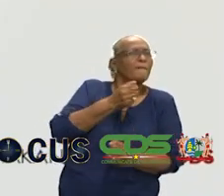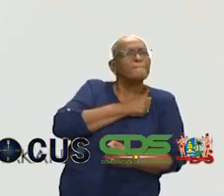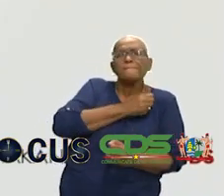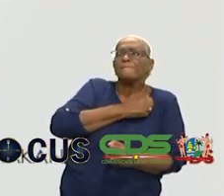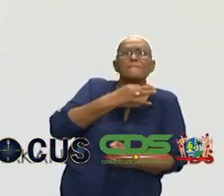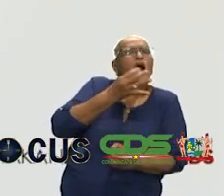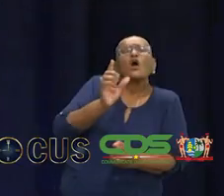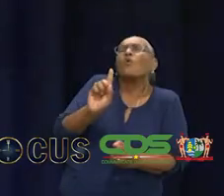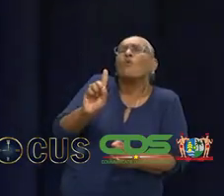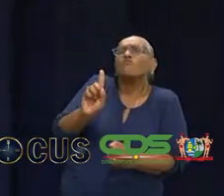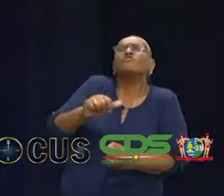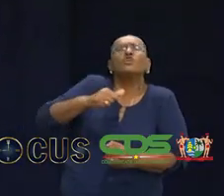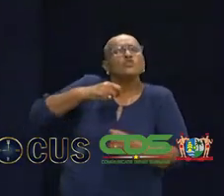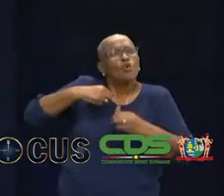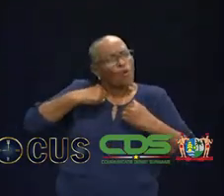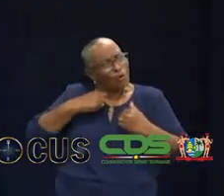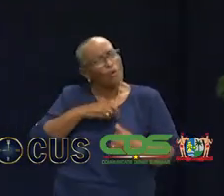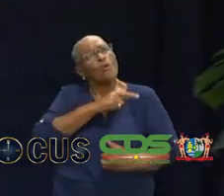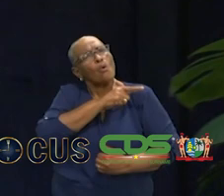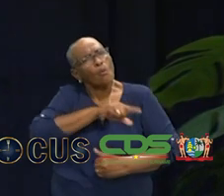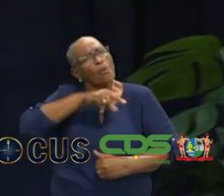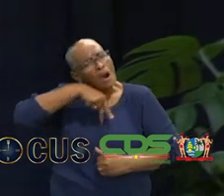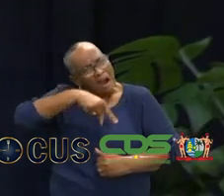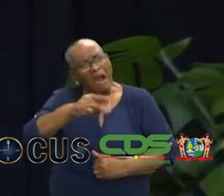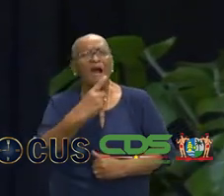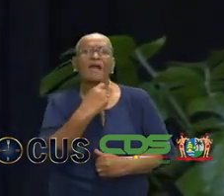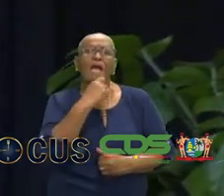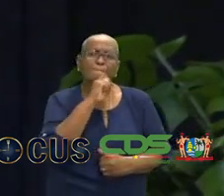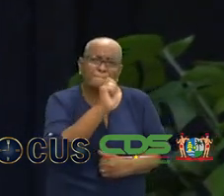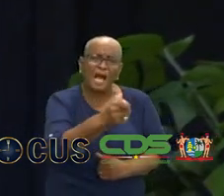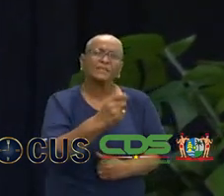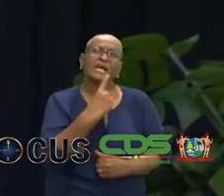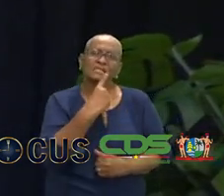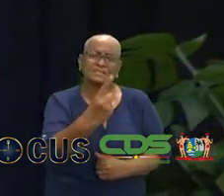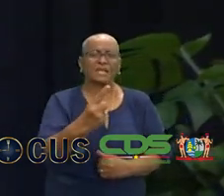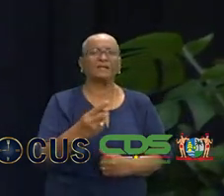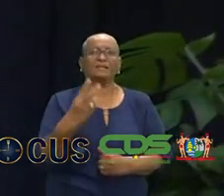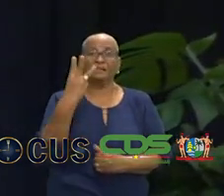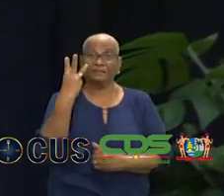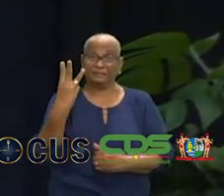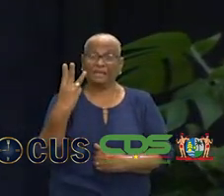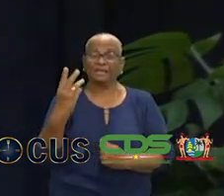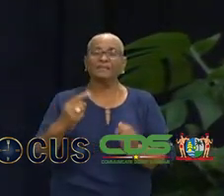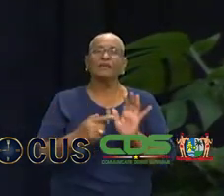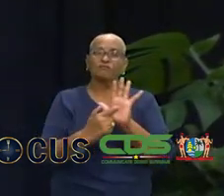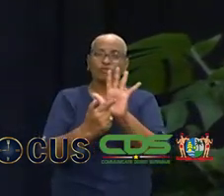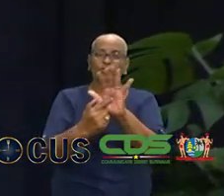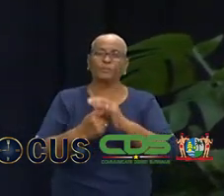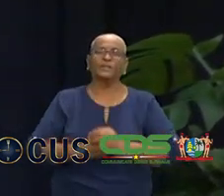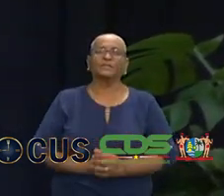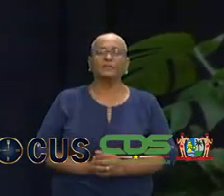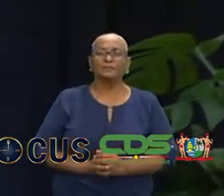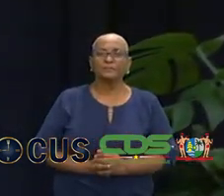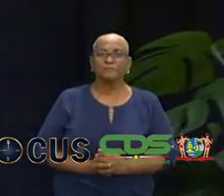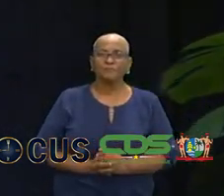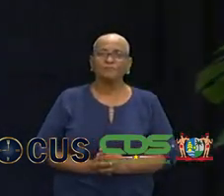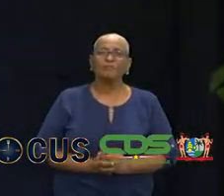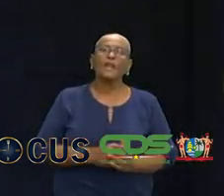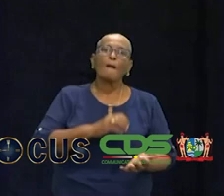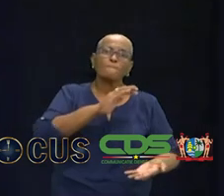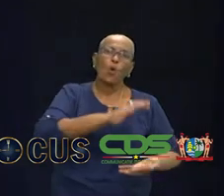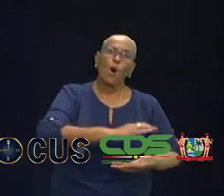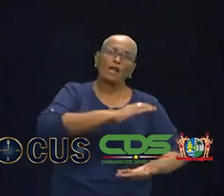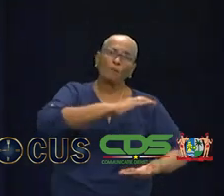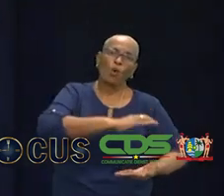die richting. Mevrouw Van Dijk, tijdens de hele launch hebben we gemerkt dat het woordje anoniem te vaak is gebezigd. Hoe belangrijk is